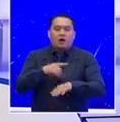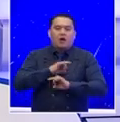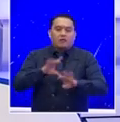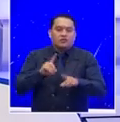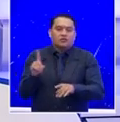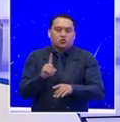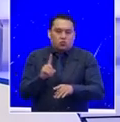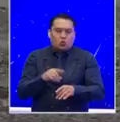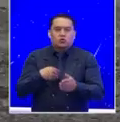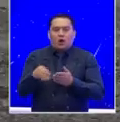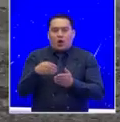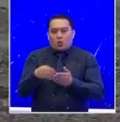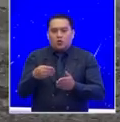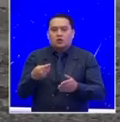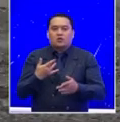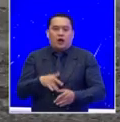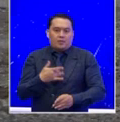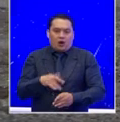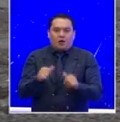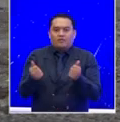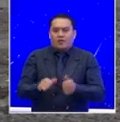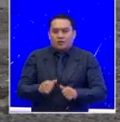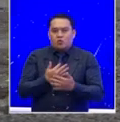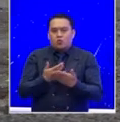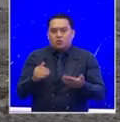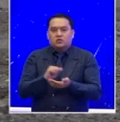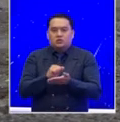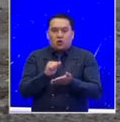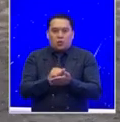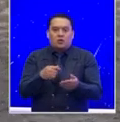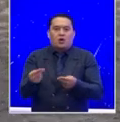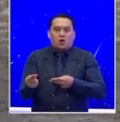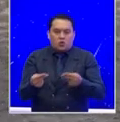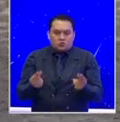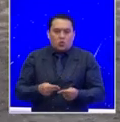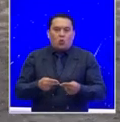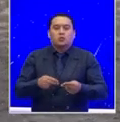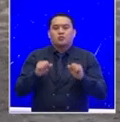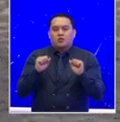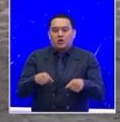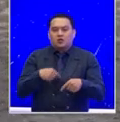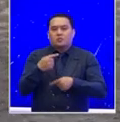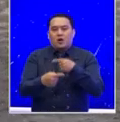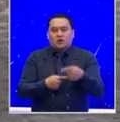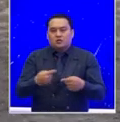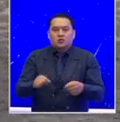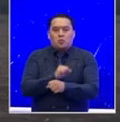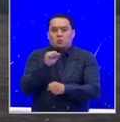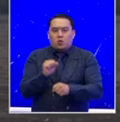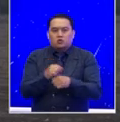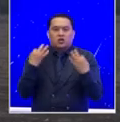сами фермеры, закупающие гербициды, оформляющие какие-либо сделки, должны иметь возможность проезда через карантинные